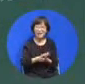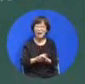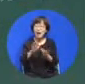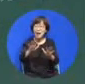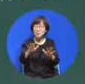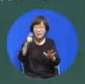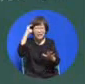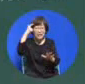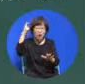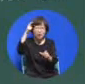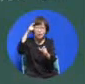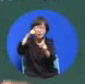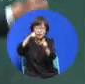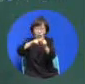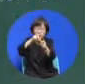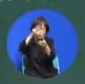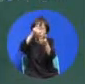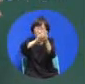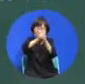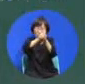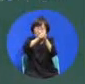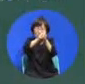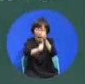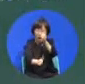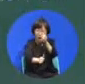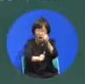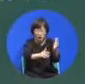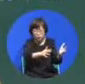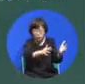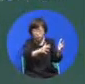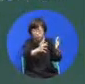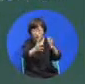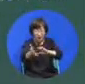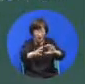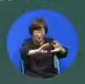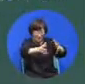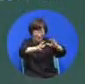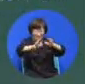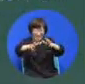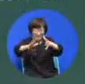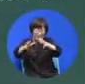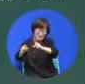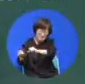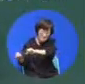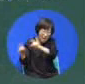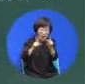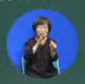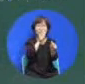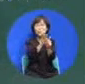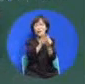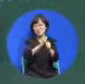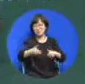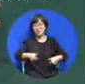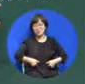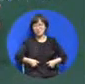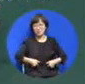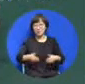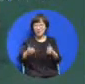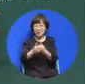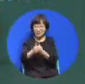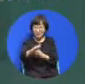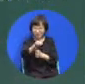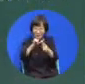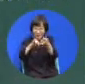영적 문제에 빠져 죽어가는 모든 나라를 살려야 되기 때문에 이 언약을 잡은 여러분이 나오면 하늘과